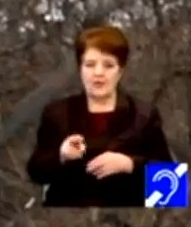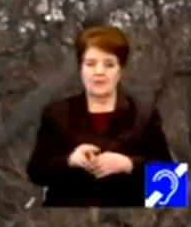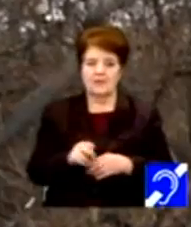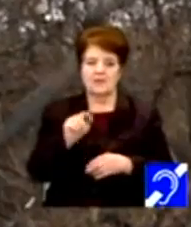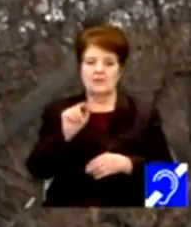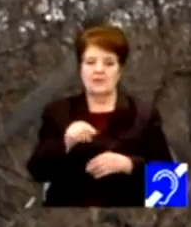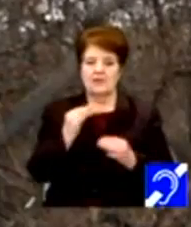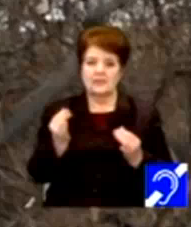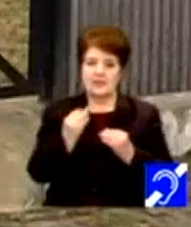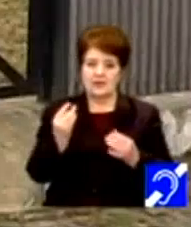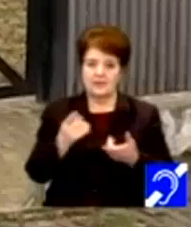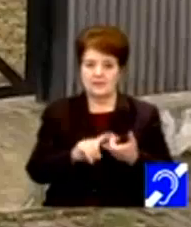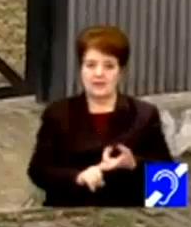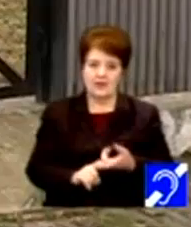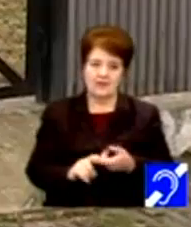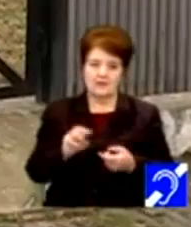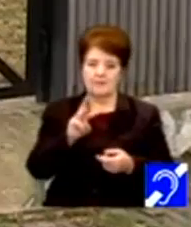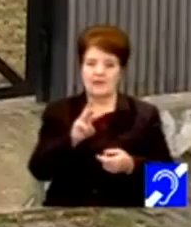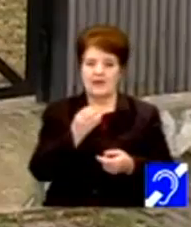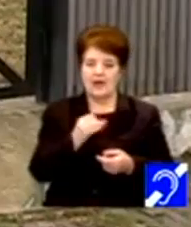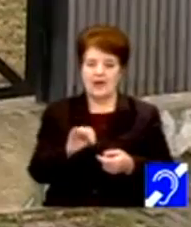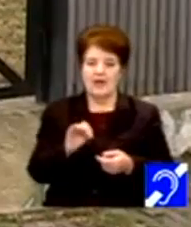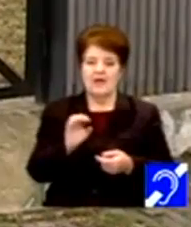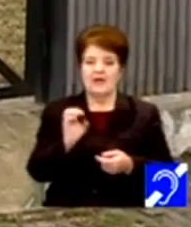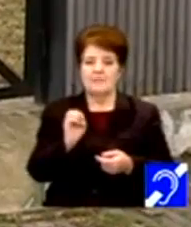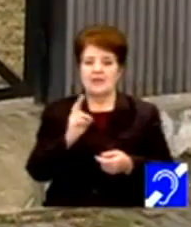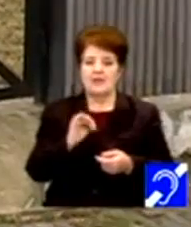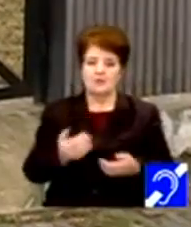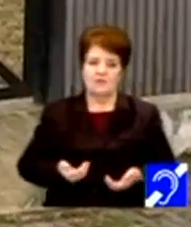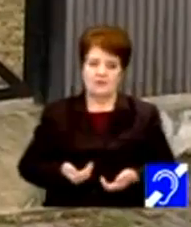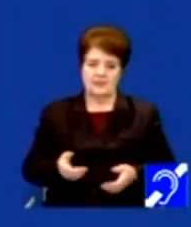prim interes și este legată de viața lui Mihai Eminescu la Cernăuți.